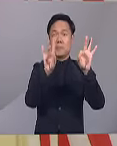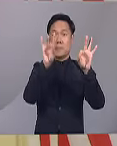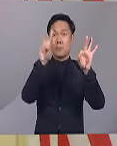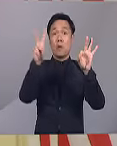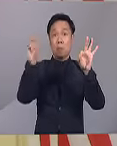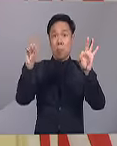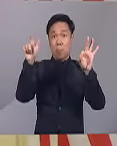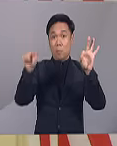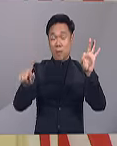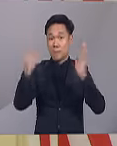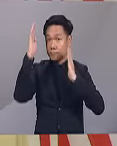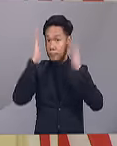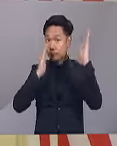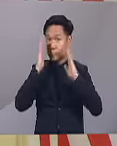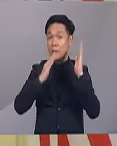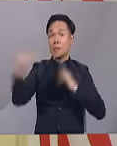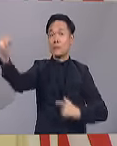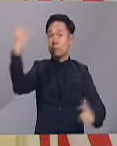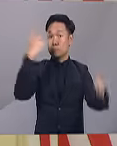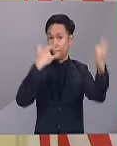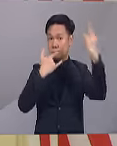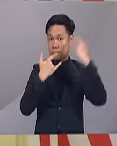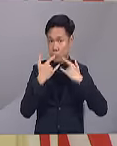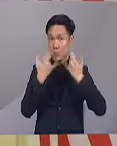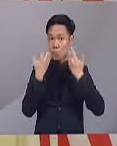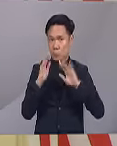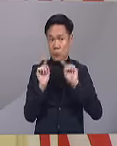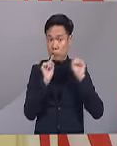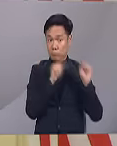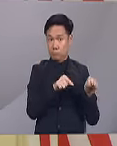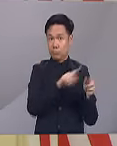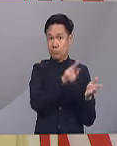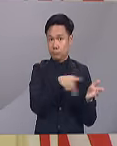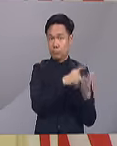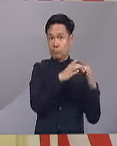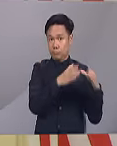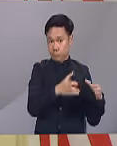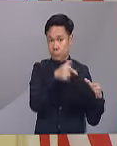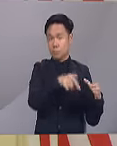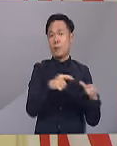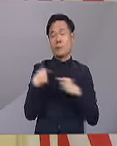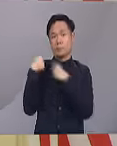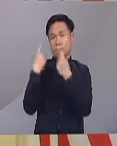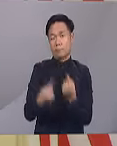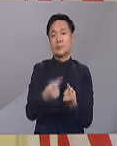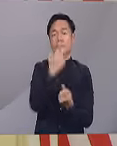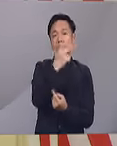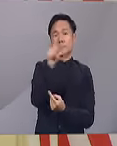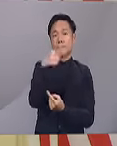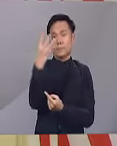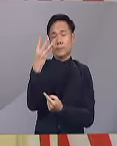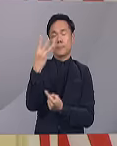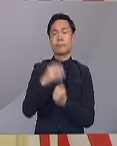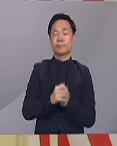39,820 rakyat Malaysia yang pulang ke tanah air telah dikuarantin wajib sejak 3 April 2020,